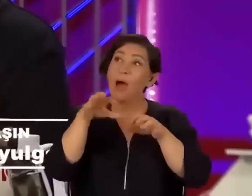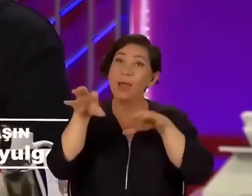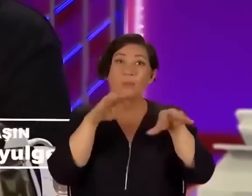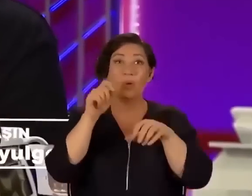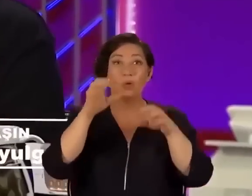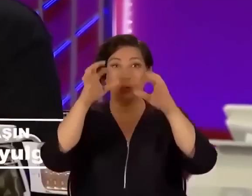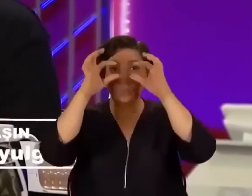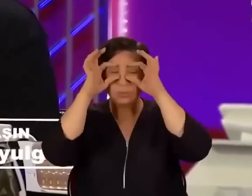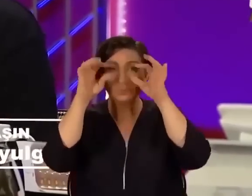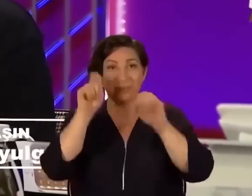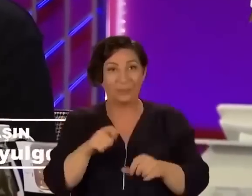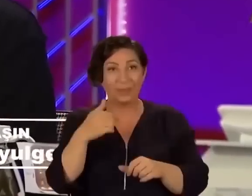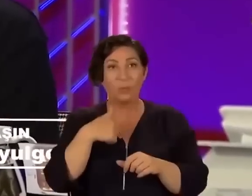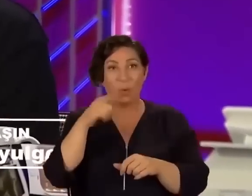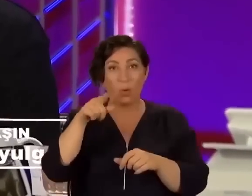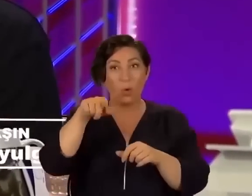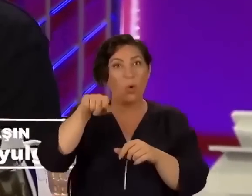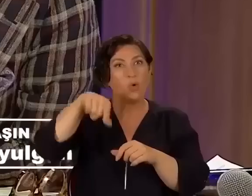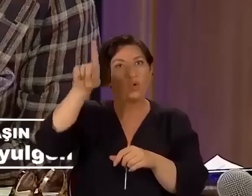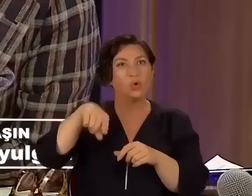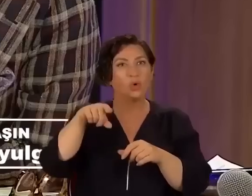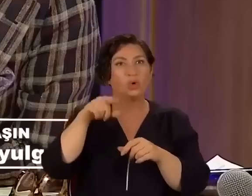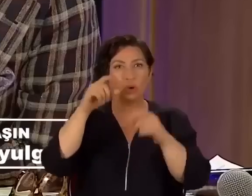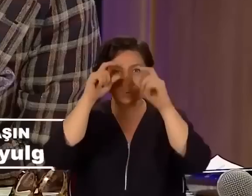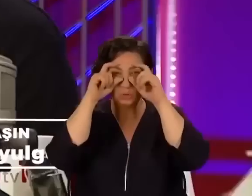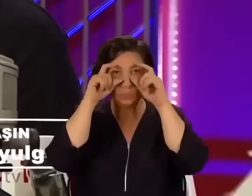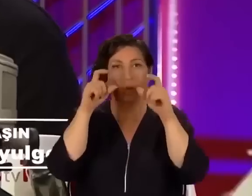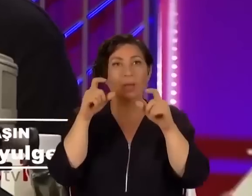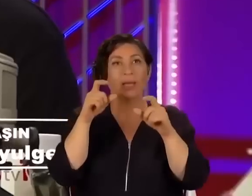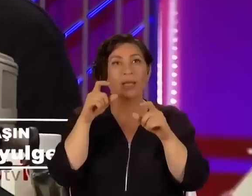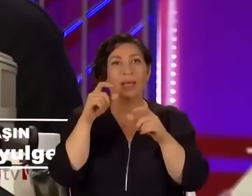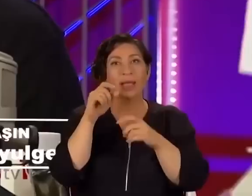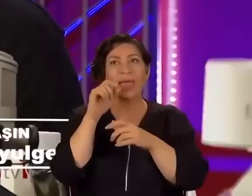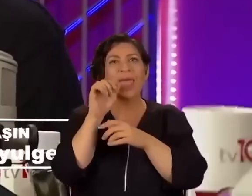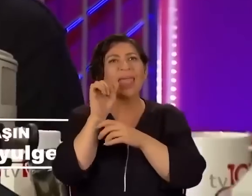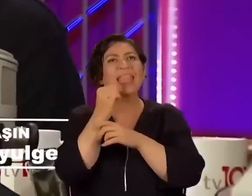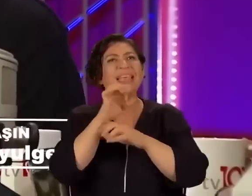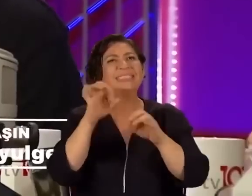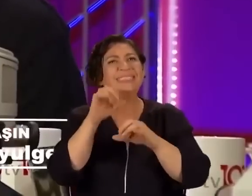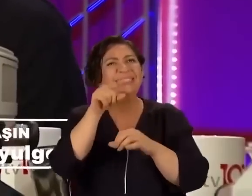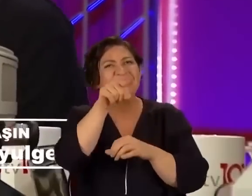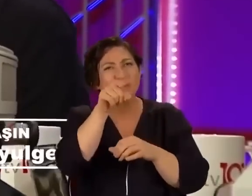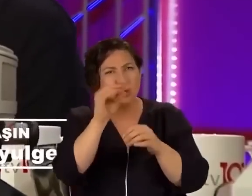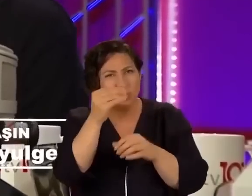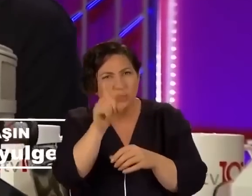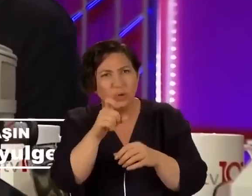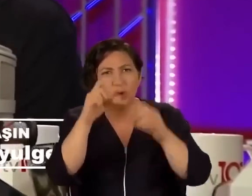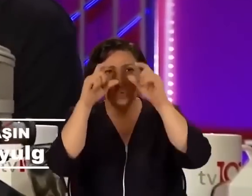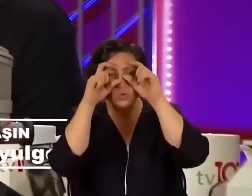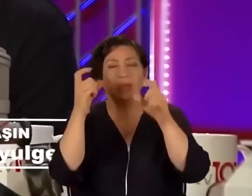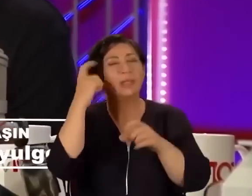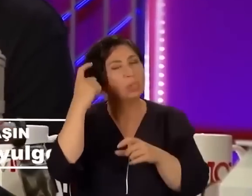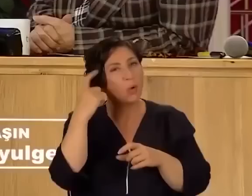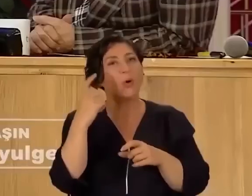Oradaki gözlüğümü taktım bir kere. O günkü gözlüğümü. Yeteneksizlik çocuk musun dedi. Aradan 10 yıl geçmiş. Yani gözlükten